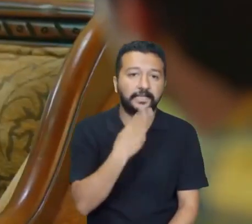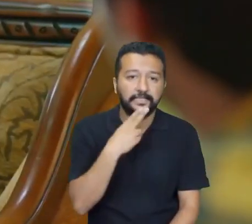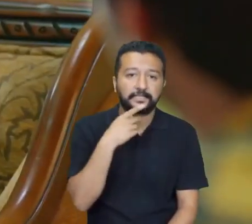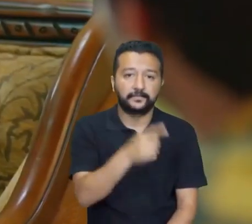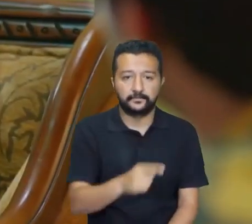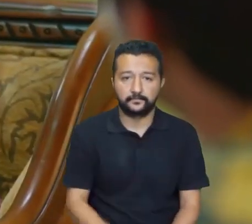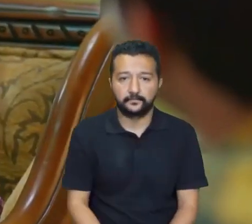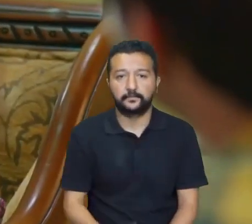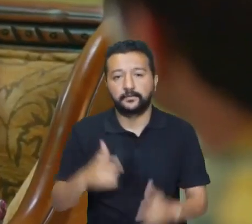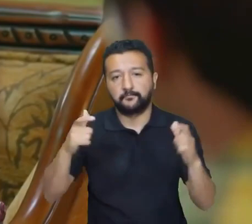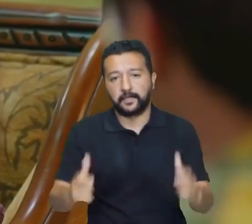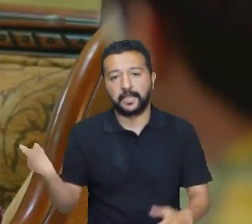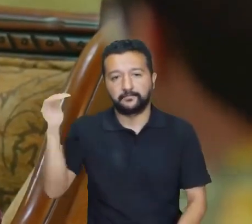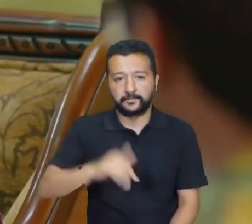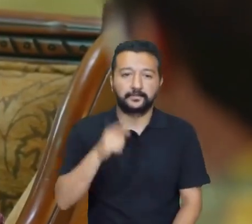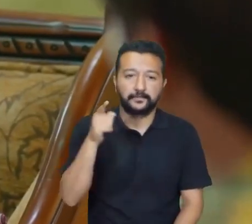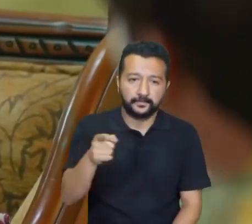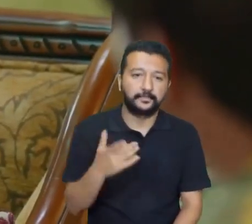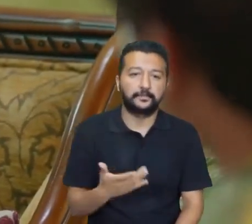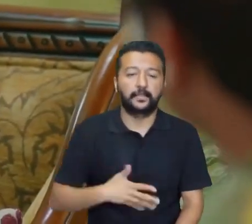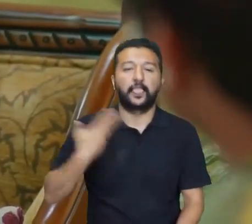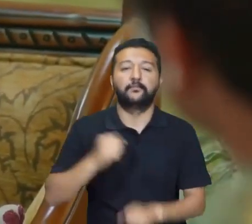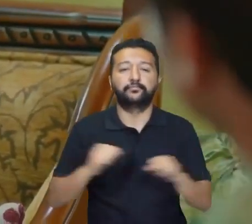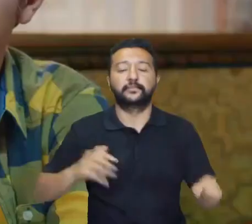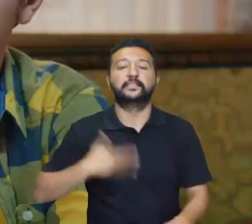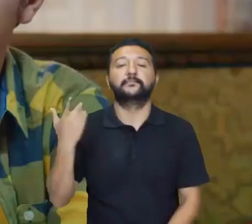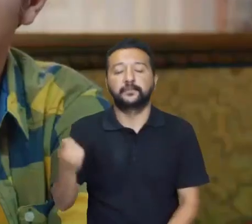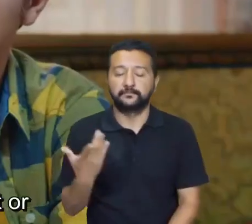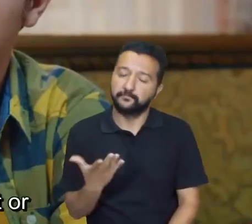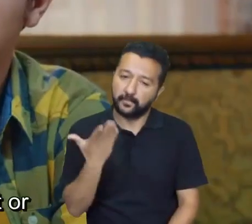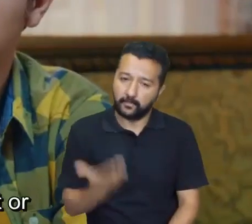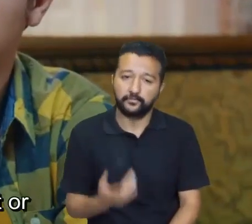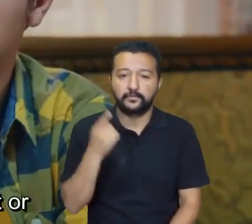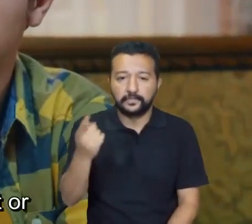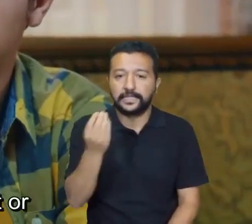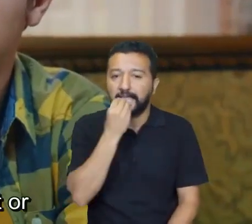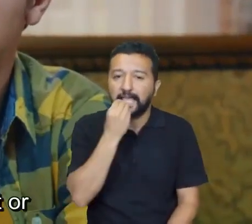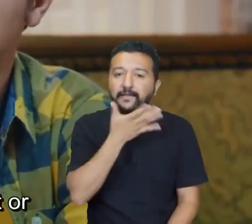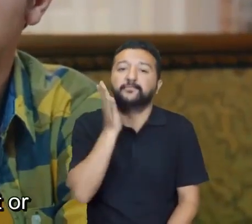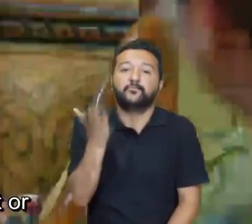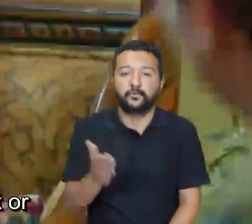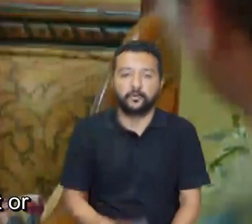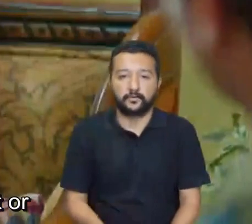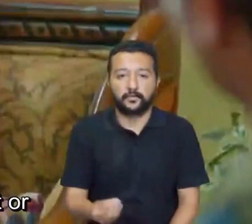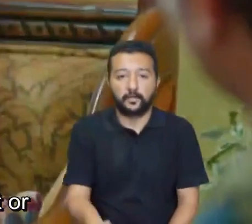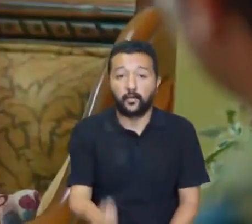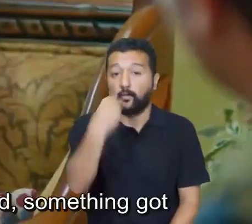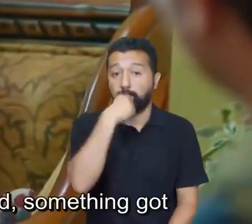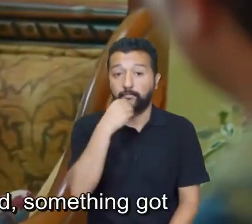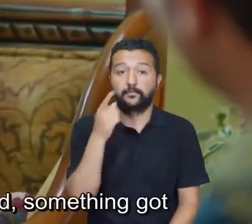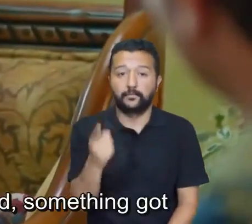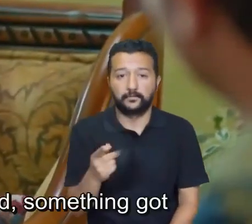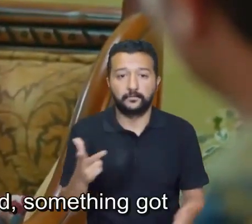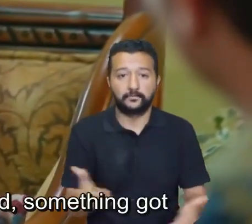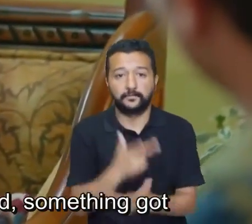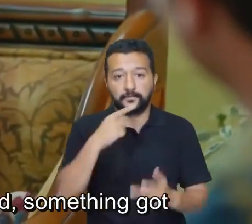kadın tabii mahallemize gelmiş. O da hani geri çevirmek istemedi, şey yapmadı falan böyle. Ama nasıl yenileceğini bilmiyor falan böyle. Aldı,